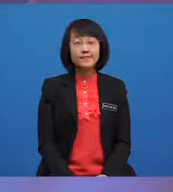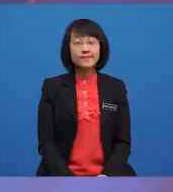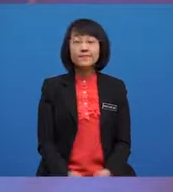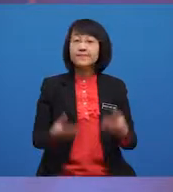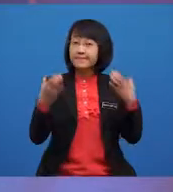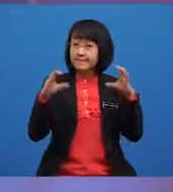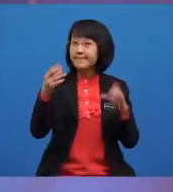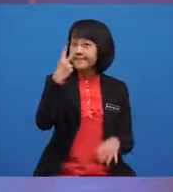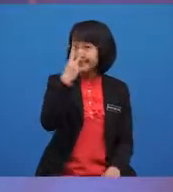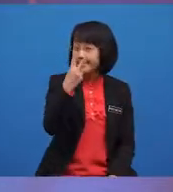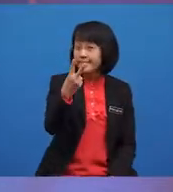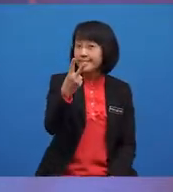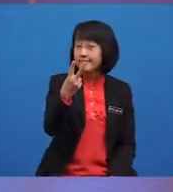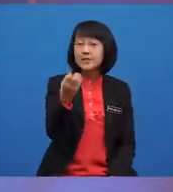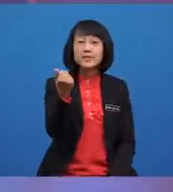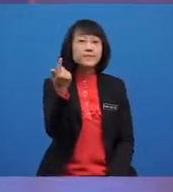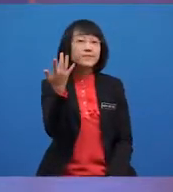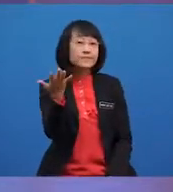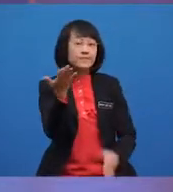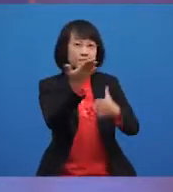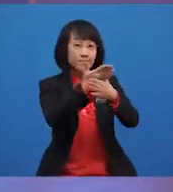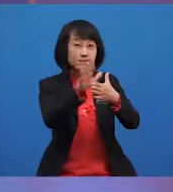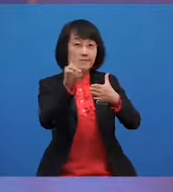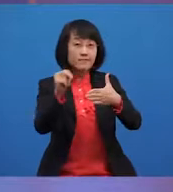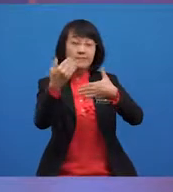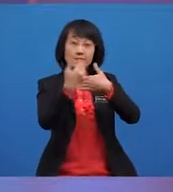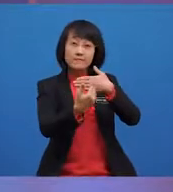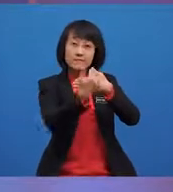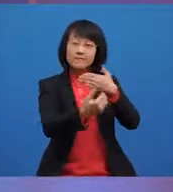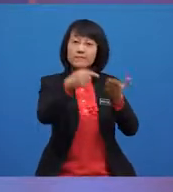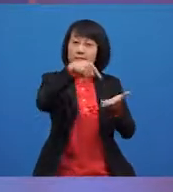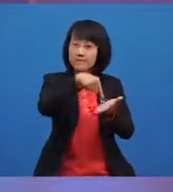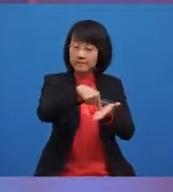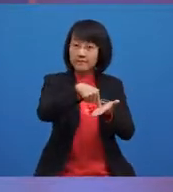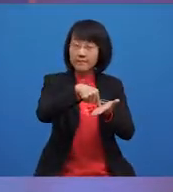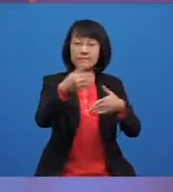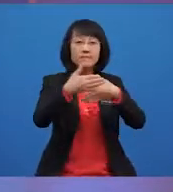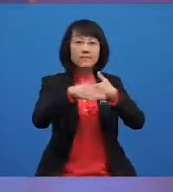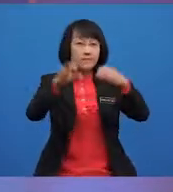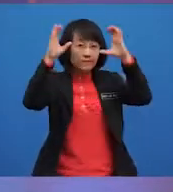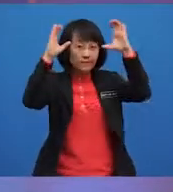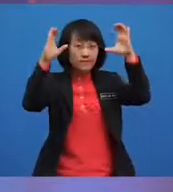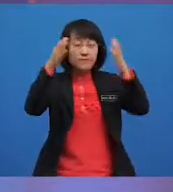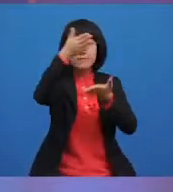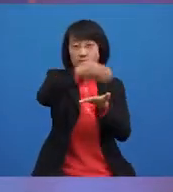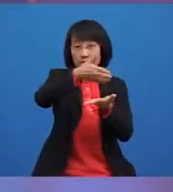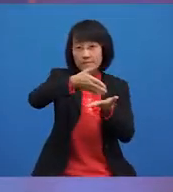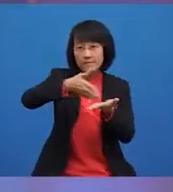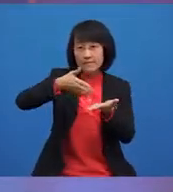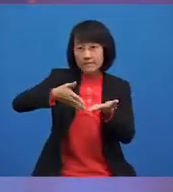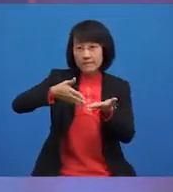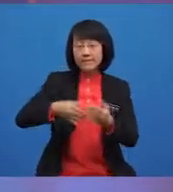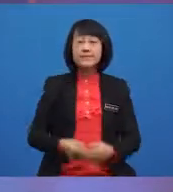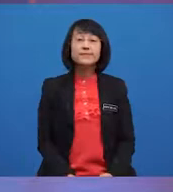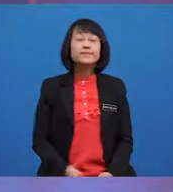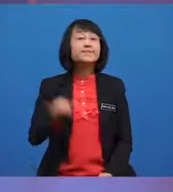Cuba kamu lihat berapakah bahagian roti ini selepas cikgu potong.